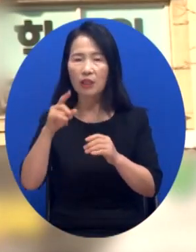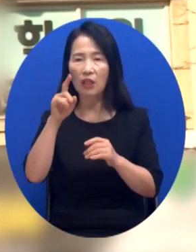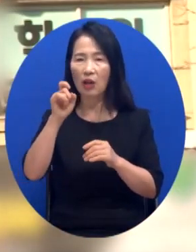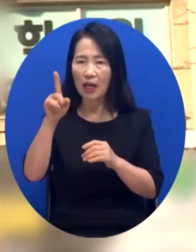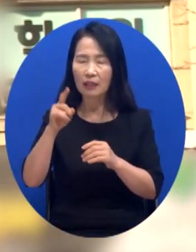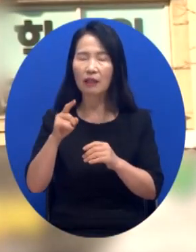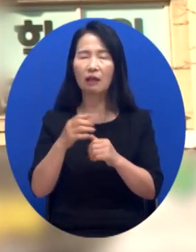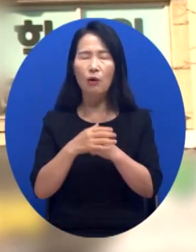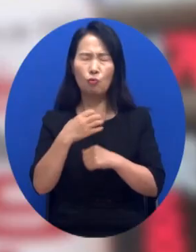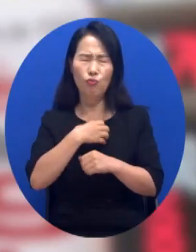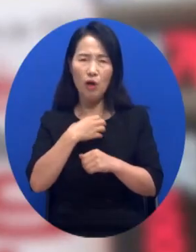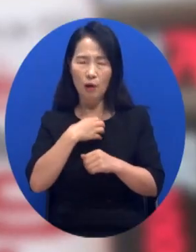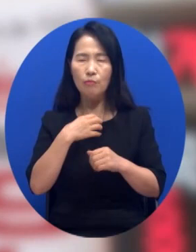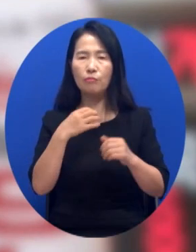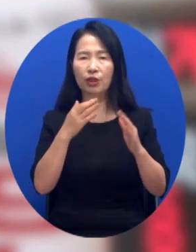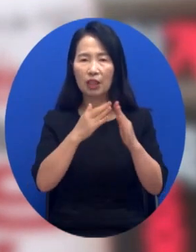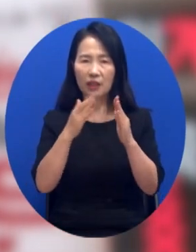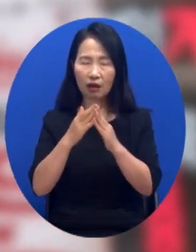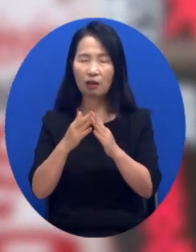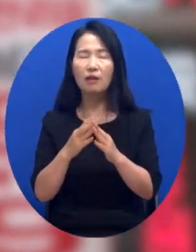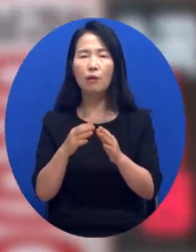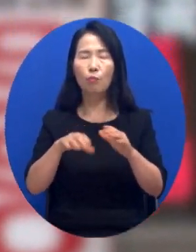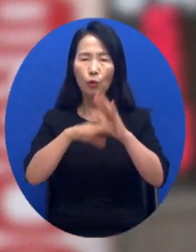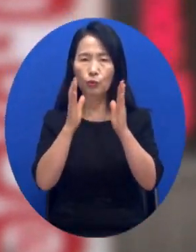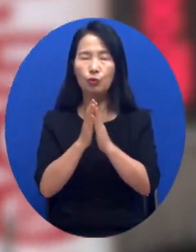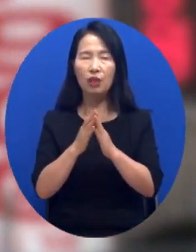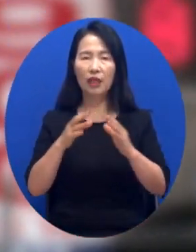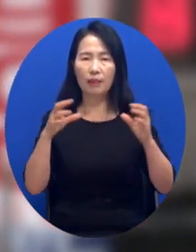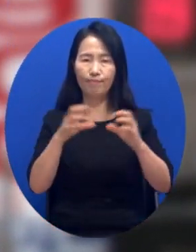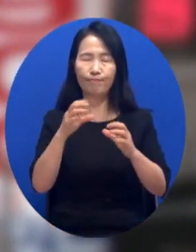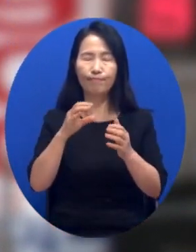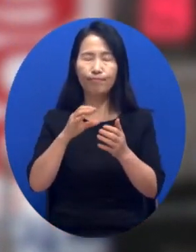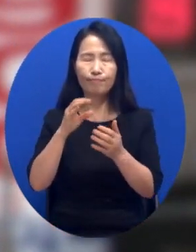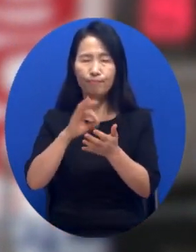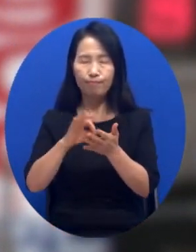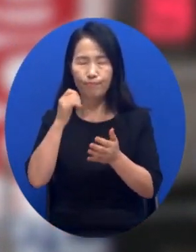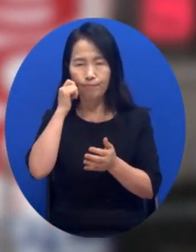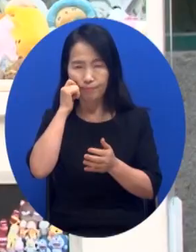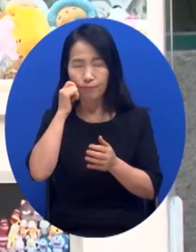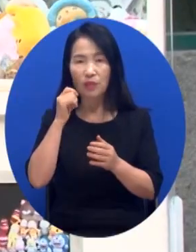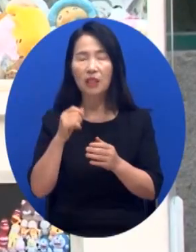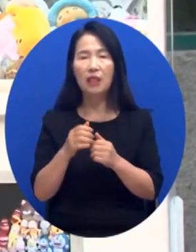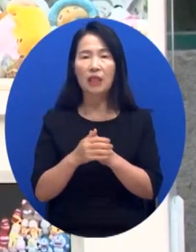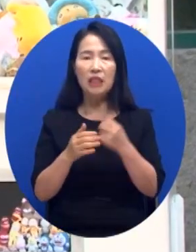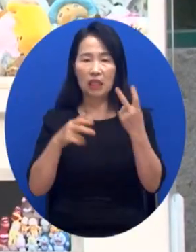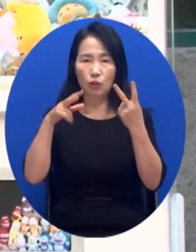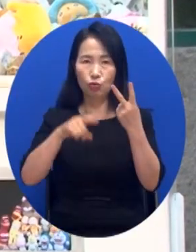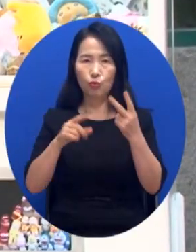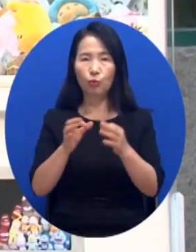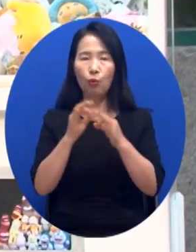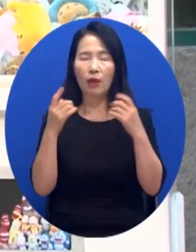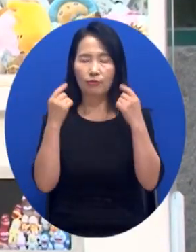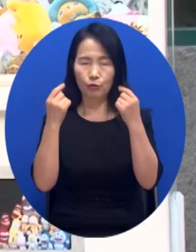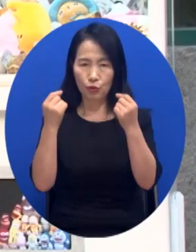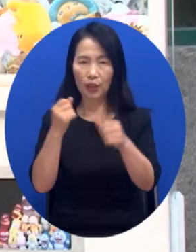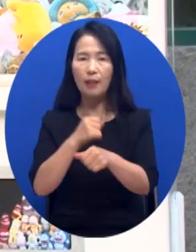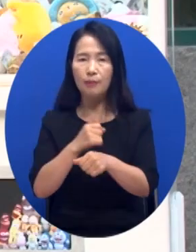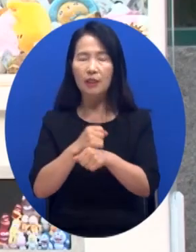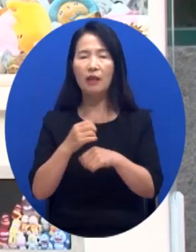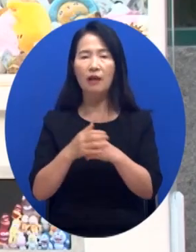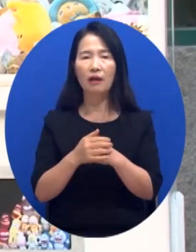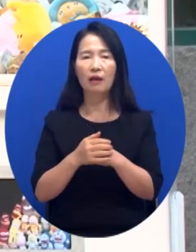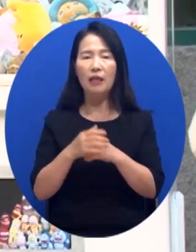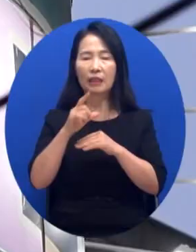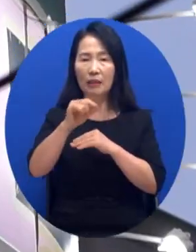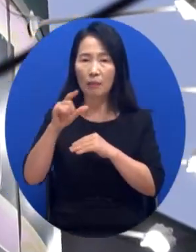고위험 시설과 업종에 대한 집합금지 조처는 다음 달 11일까지 2주간 계속 유지합니다. 다만